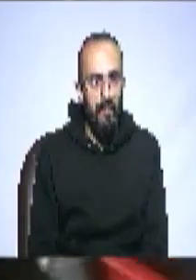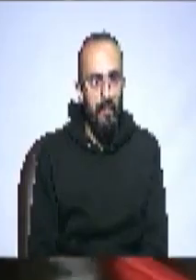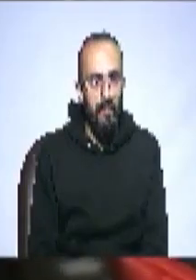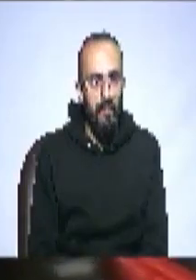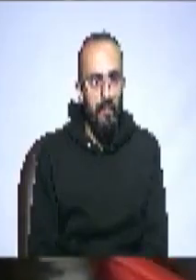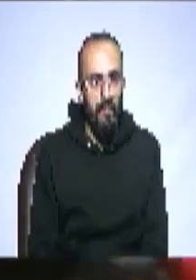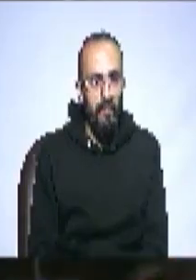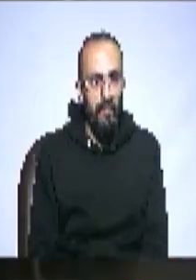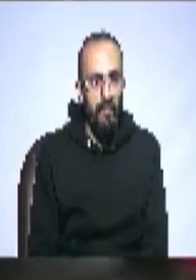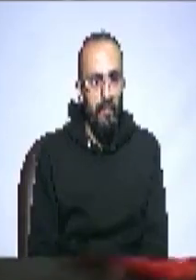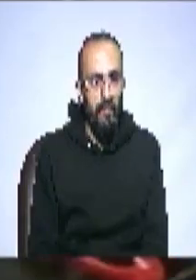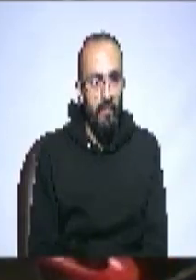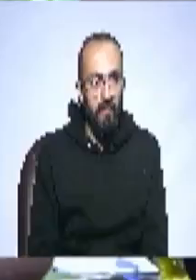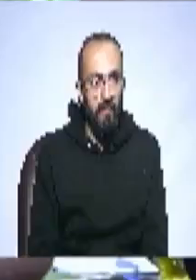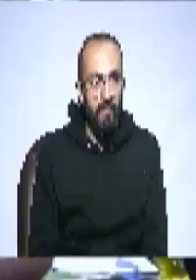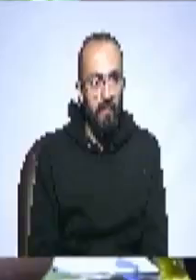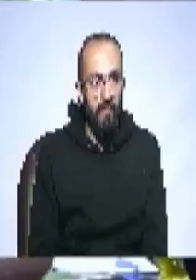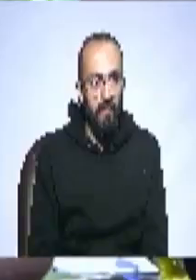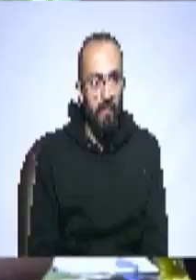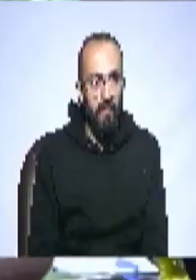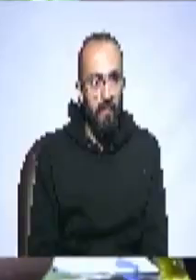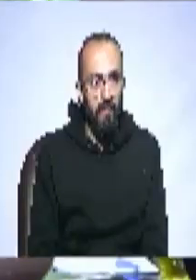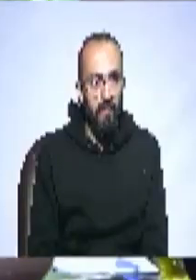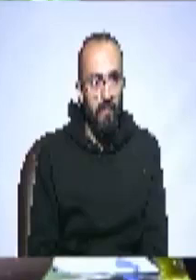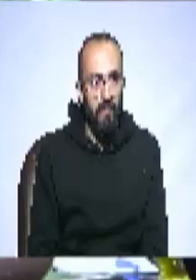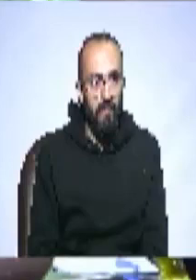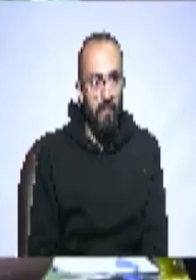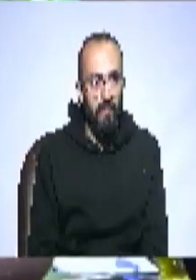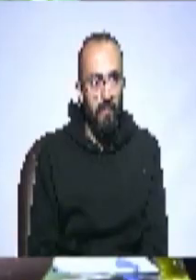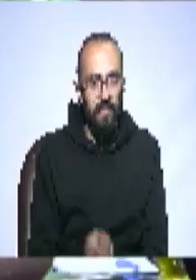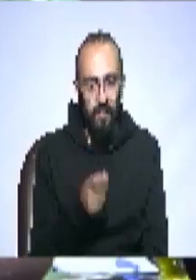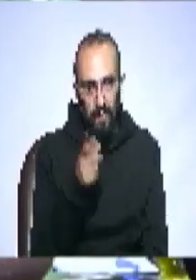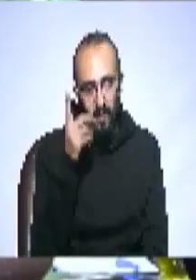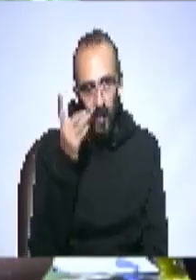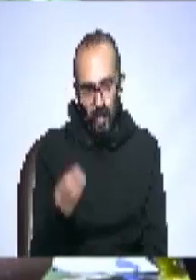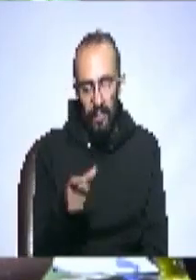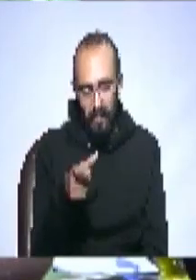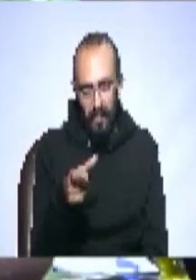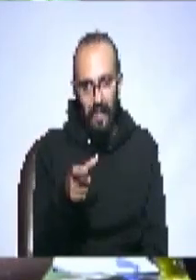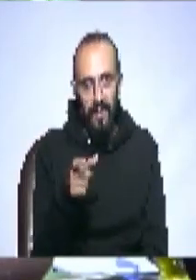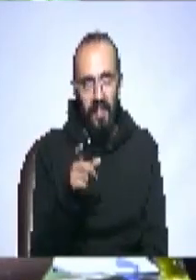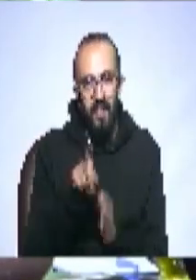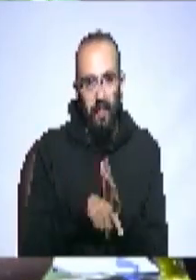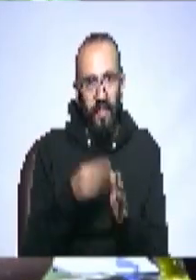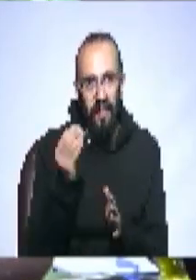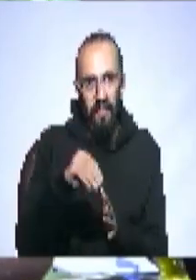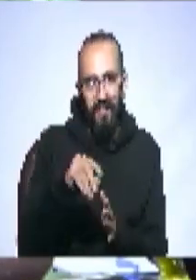حلو قوي يا شيخ. صينية البطاطس أخبارها إيه؟ دي حظه بقى طلعت معاها حتة الزبدة.